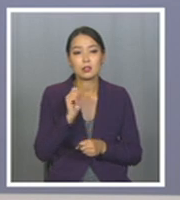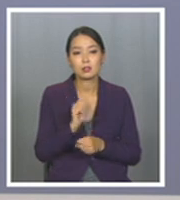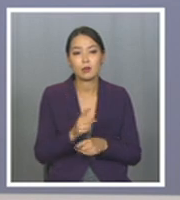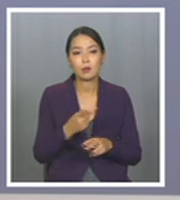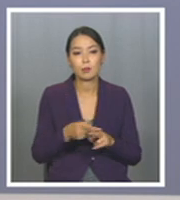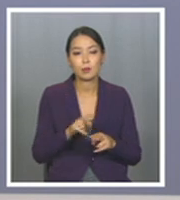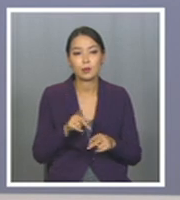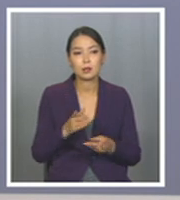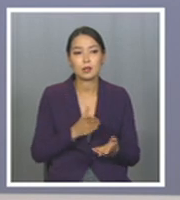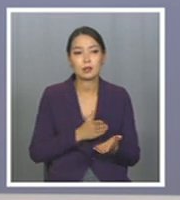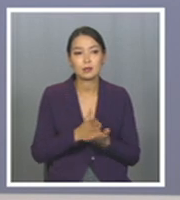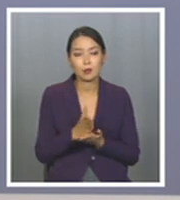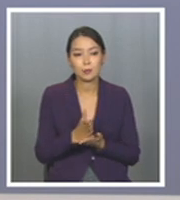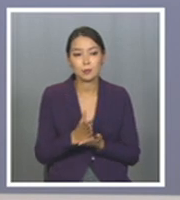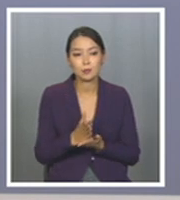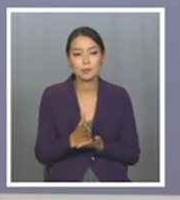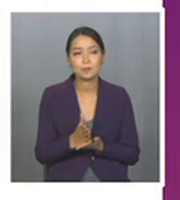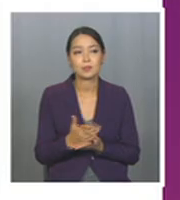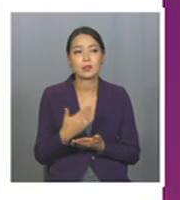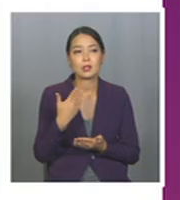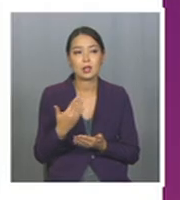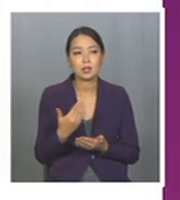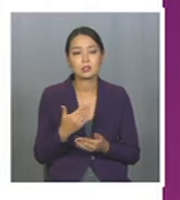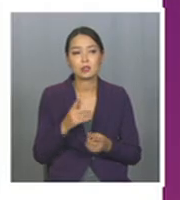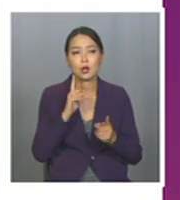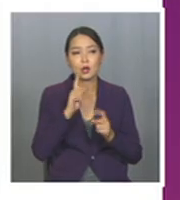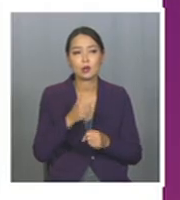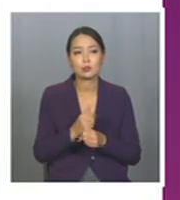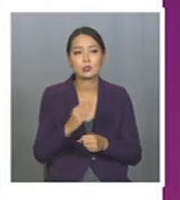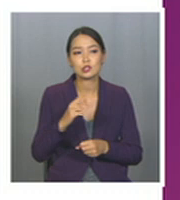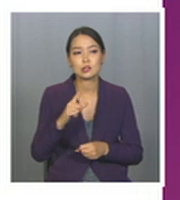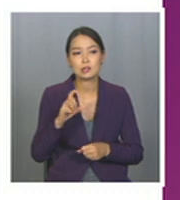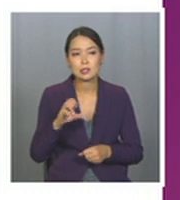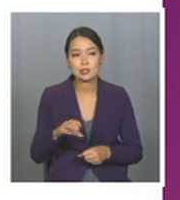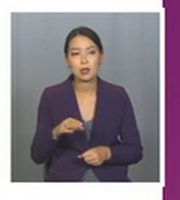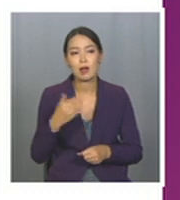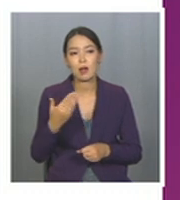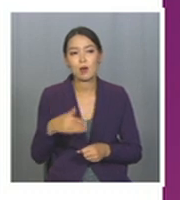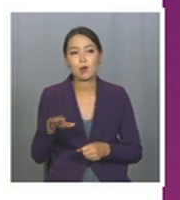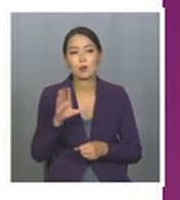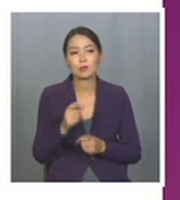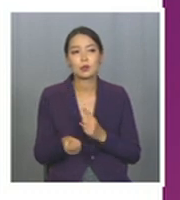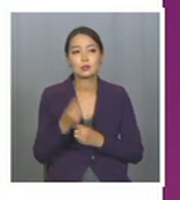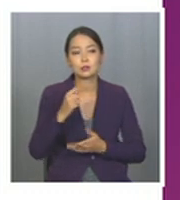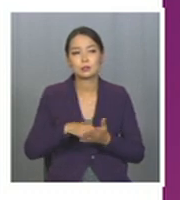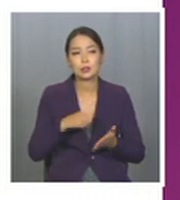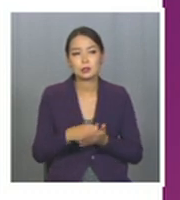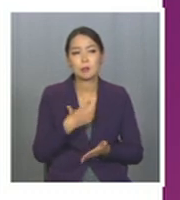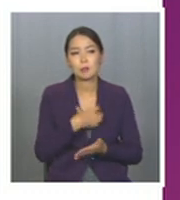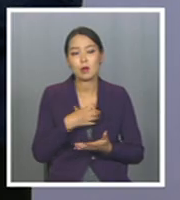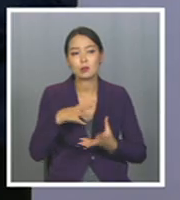осы бағытта болмақ. Кеңес үкіметінің жестан бас тарту себептерін маңыздылығы бойынша орналастырып жұмыс істеп